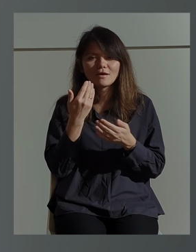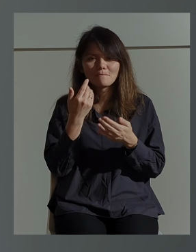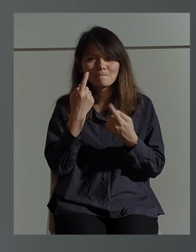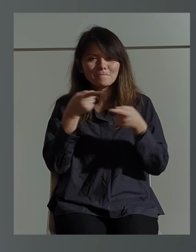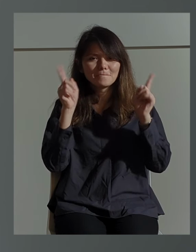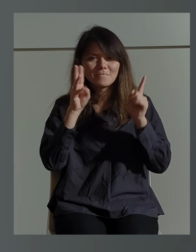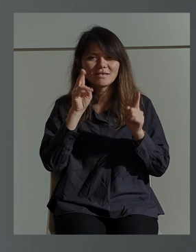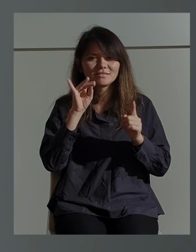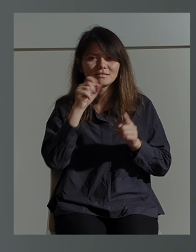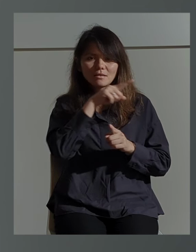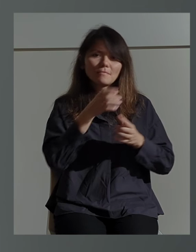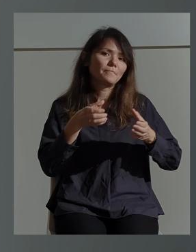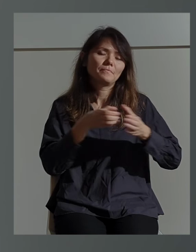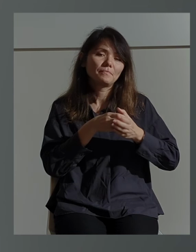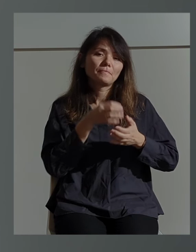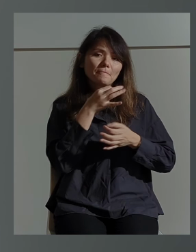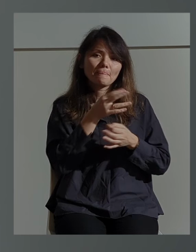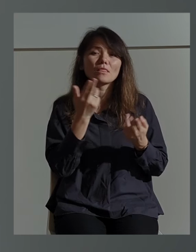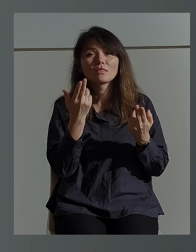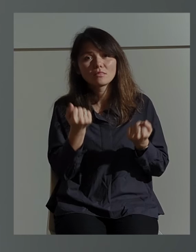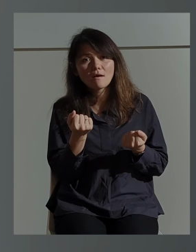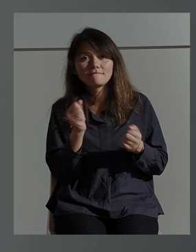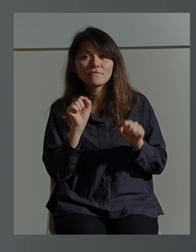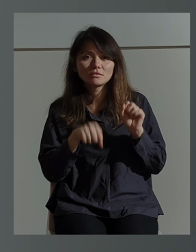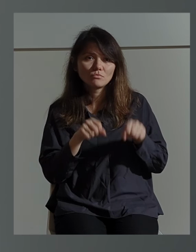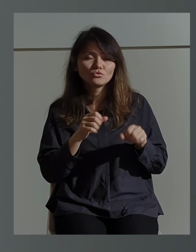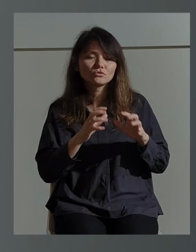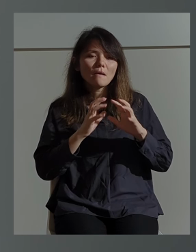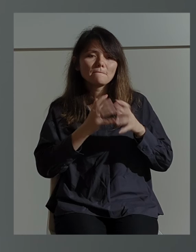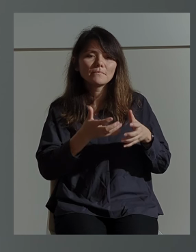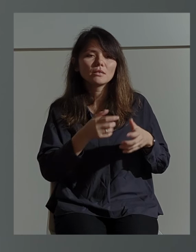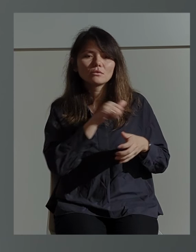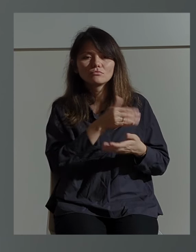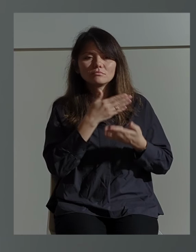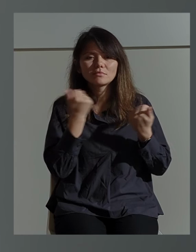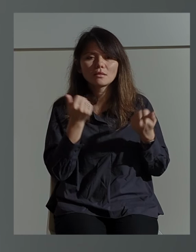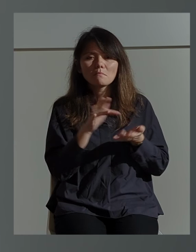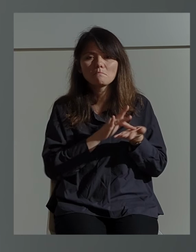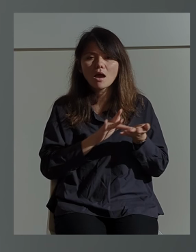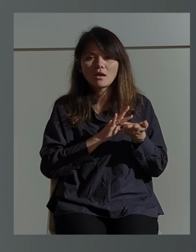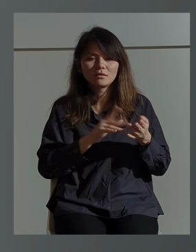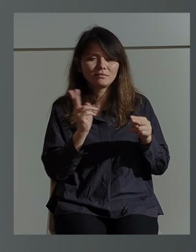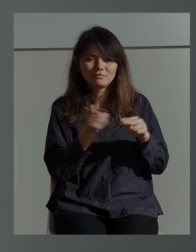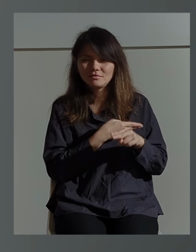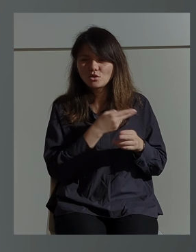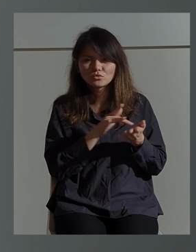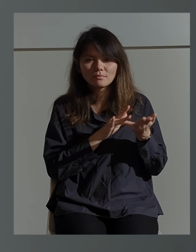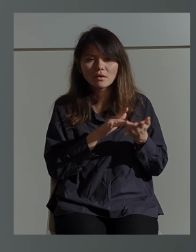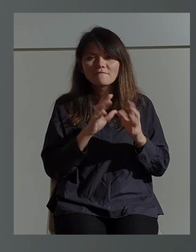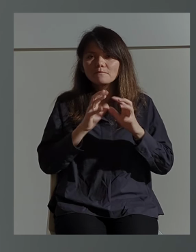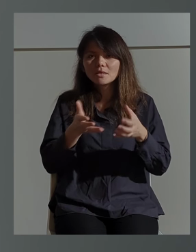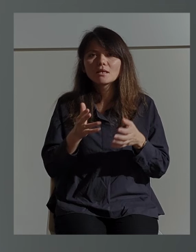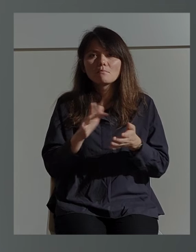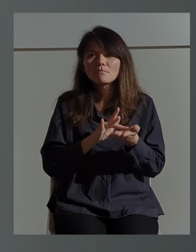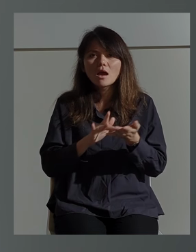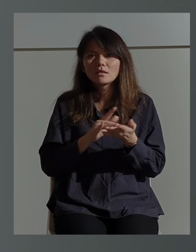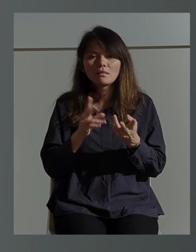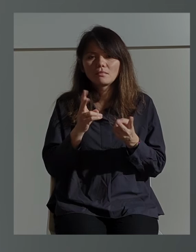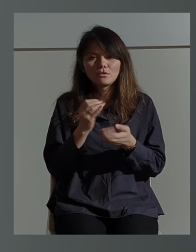рассказал типа да возможно мир лишён магии возможно в мире магии не существует Но если мы это